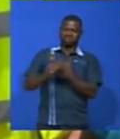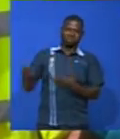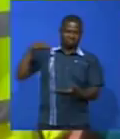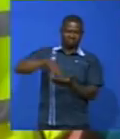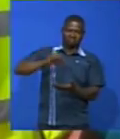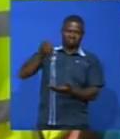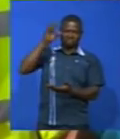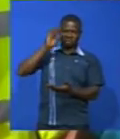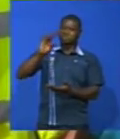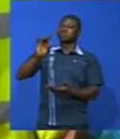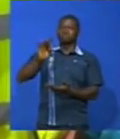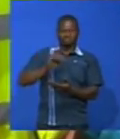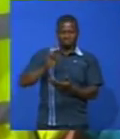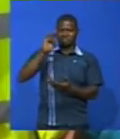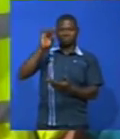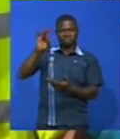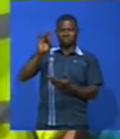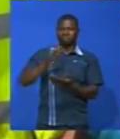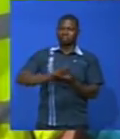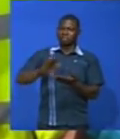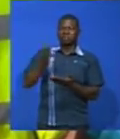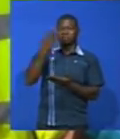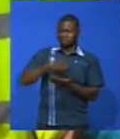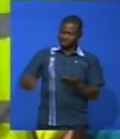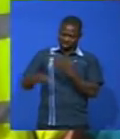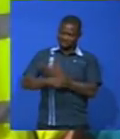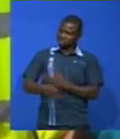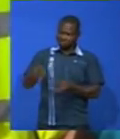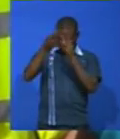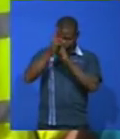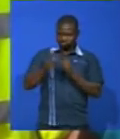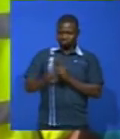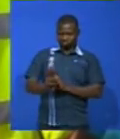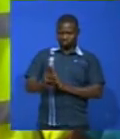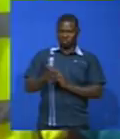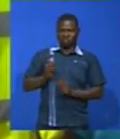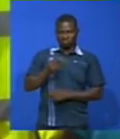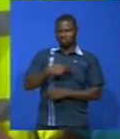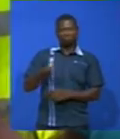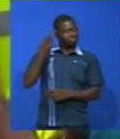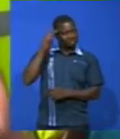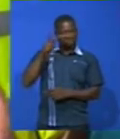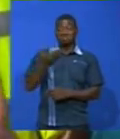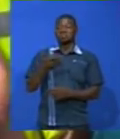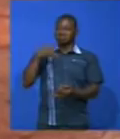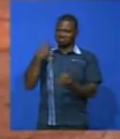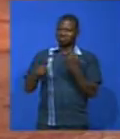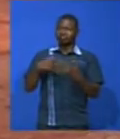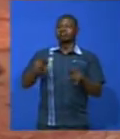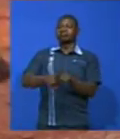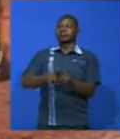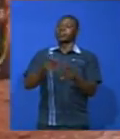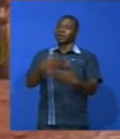sera respectée. Nous pensons même que nous finirons avant le 24 juillet. Vous